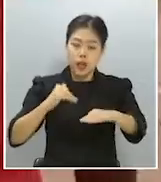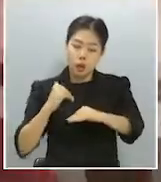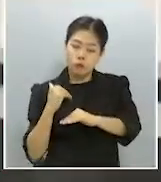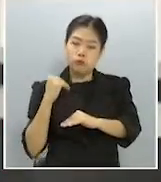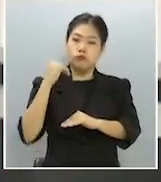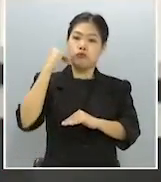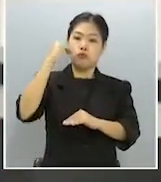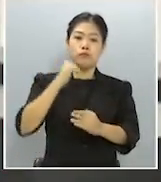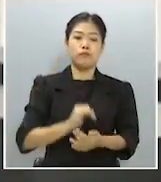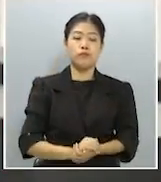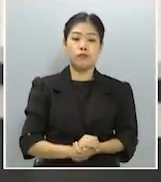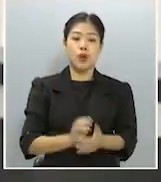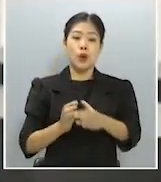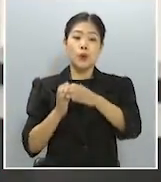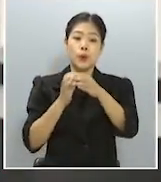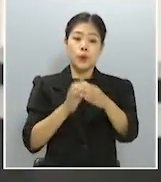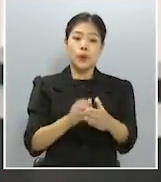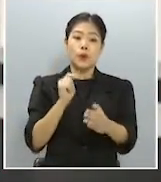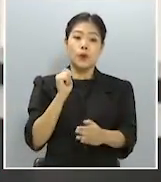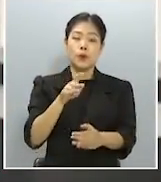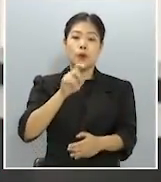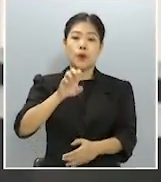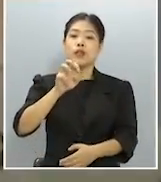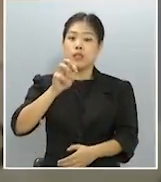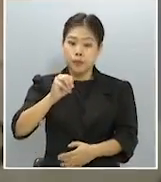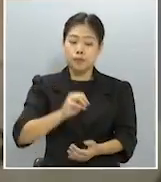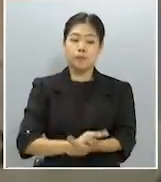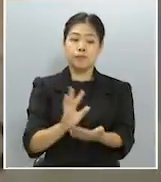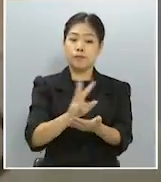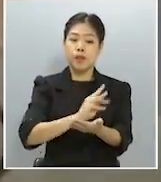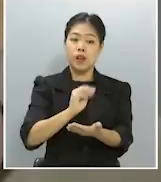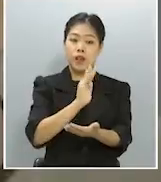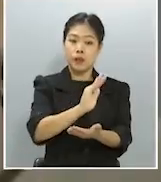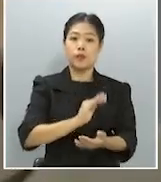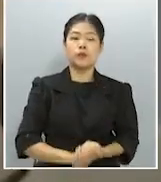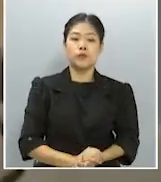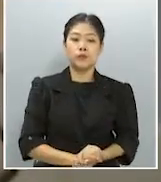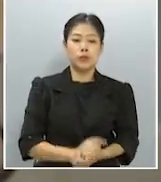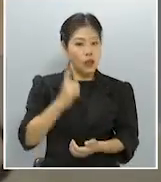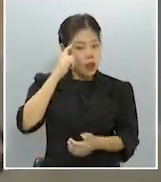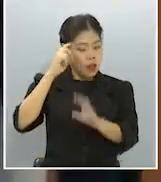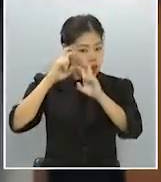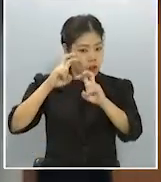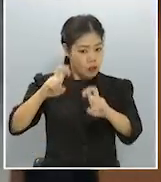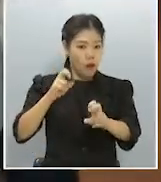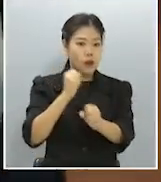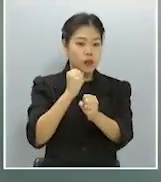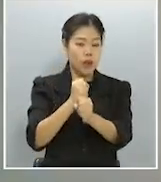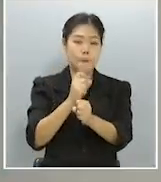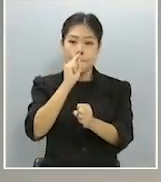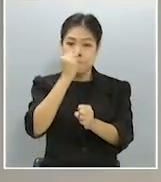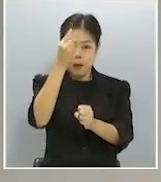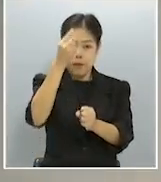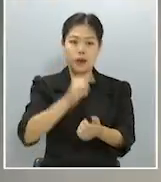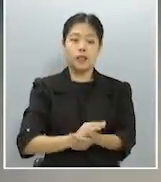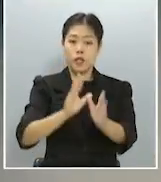วันนี้ทิมคาลินส์อาจารย์ด้านการตลาดของมหาวิทยาลัยนอร์ทเวสเทิร์นวิเคราะห์ว่าตอนนี้เราได้ก้าวเข้าสู่ยุคใหม่ของสปอนเซอร์ที่ย